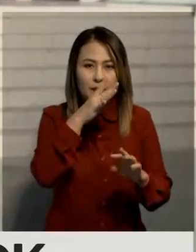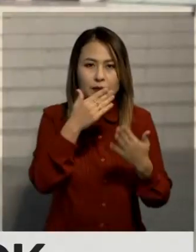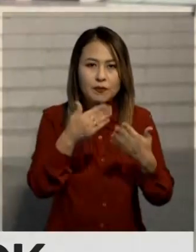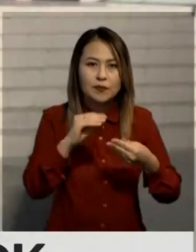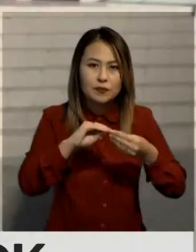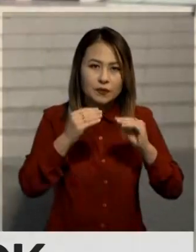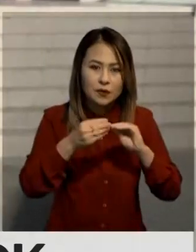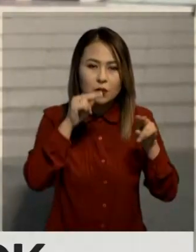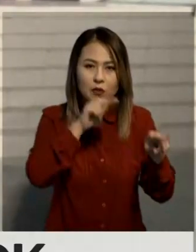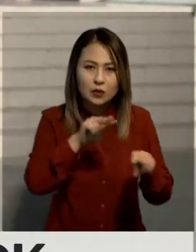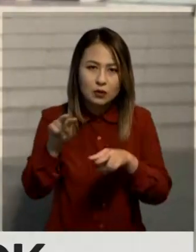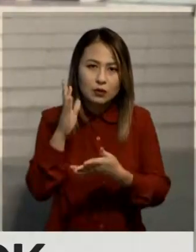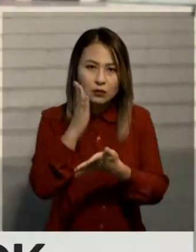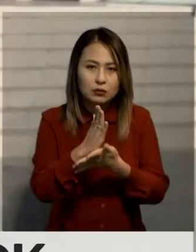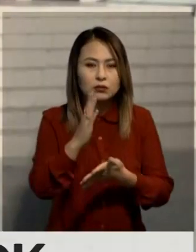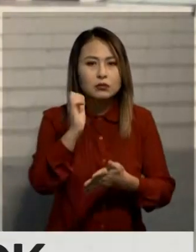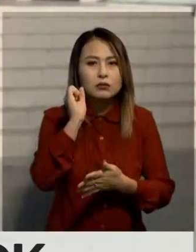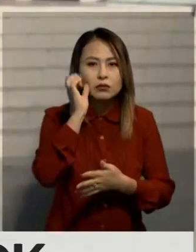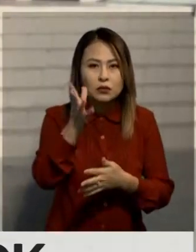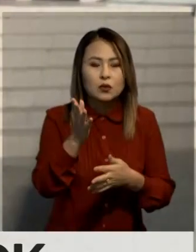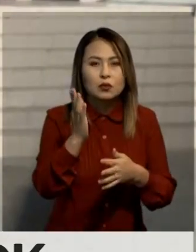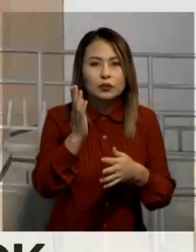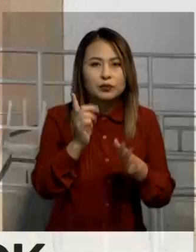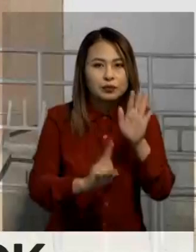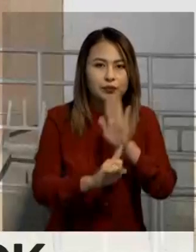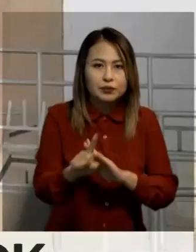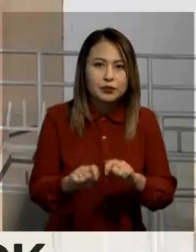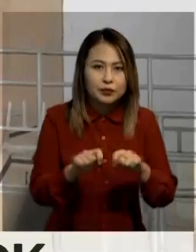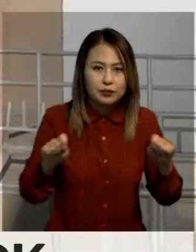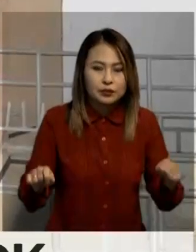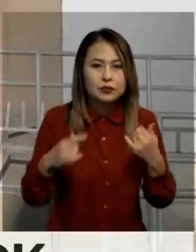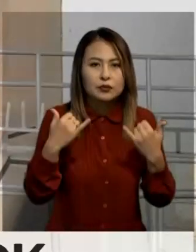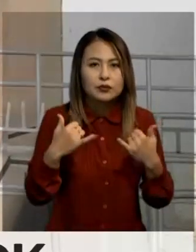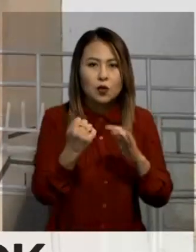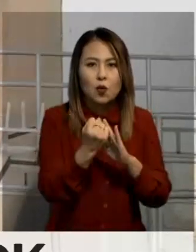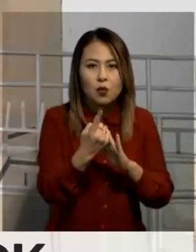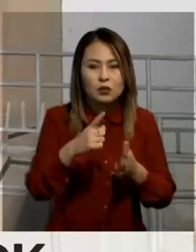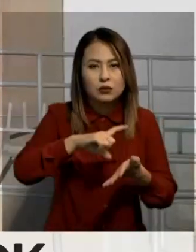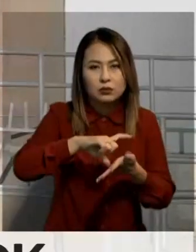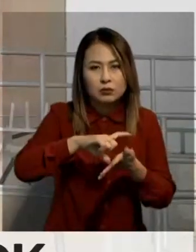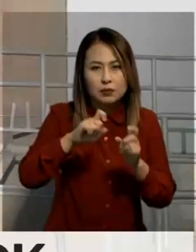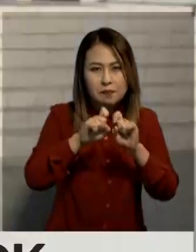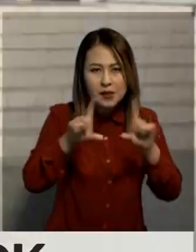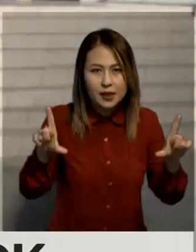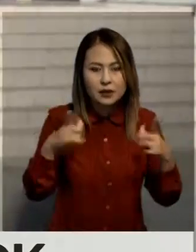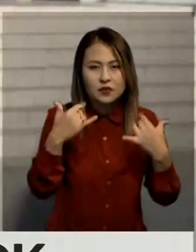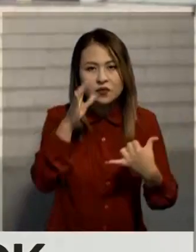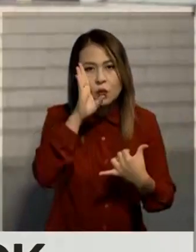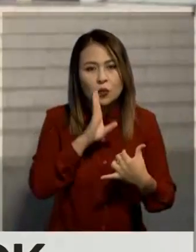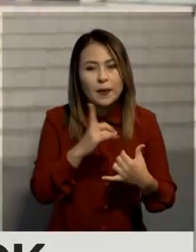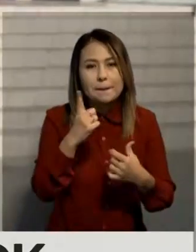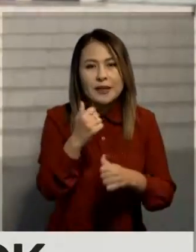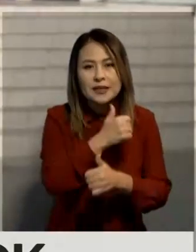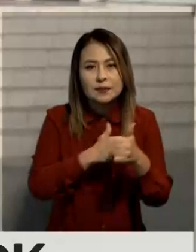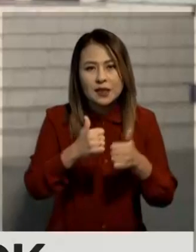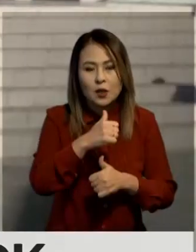мәселенің бәрі бақылауда тұр, ертең толықтай іске қосылады деп отырмыз. Бұл 11 мектепте бүгінгі таңертеңгі бірінші ауысым